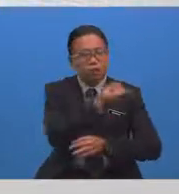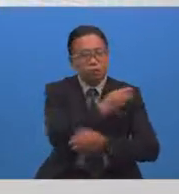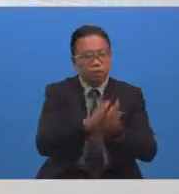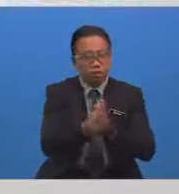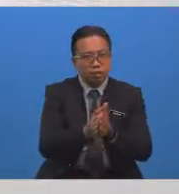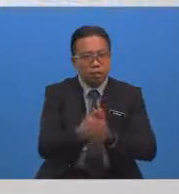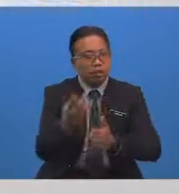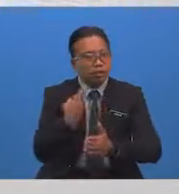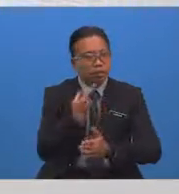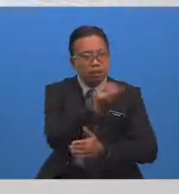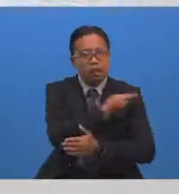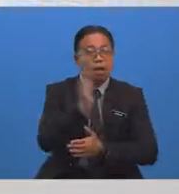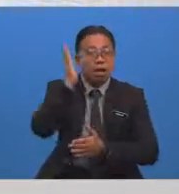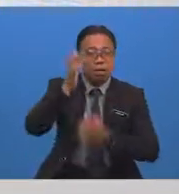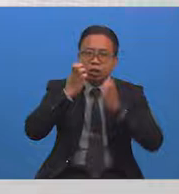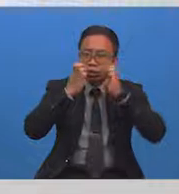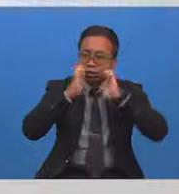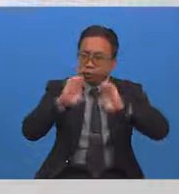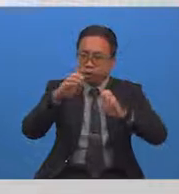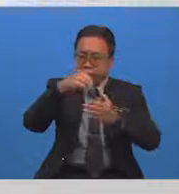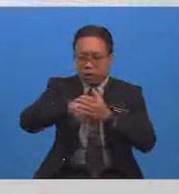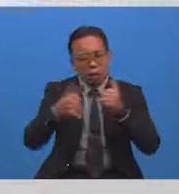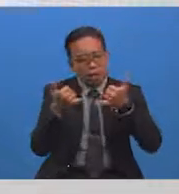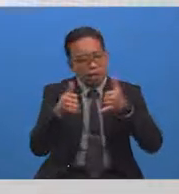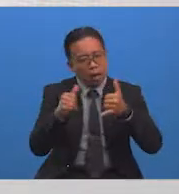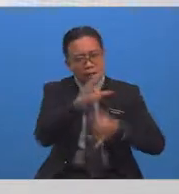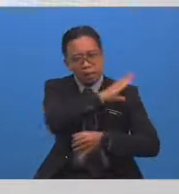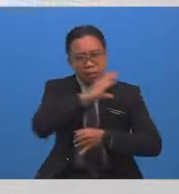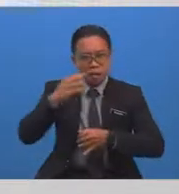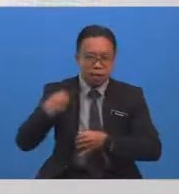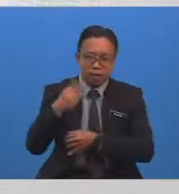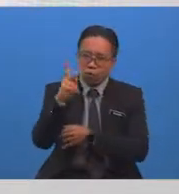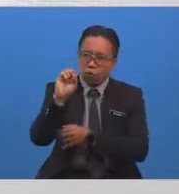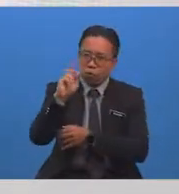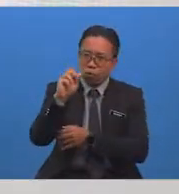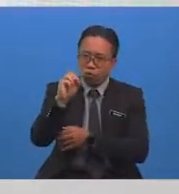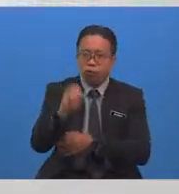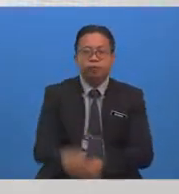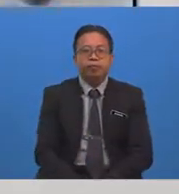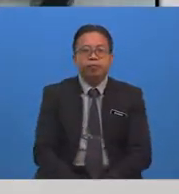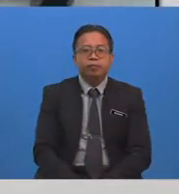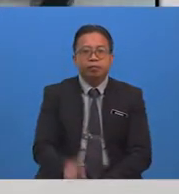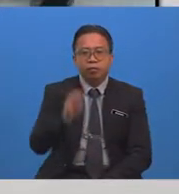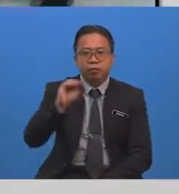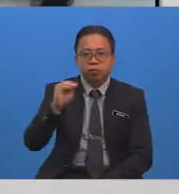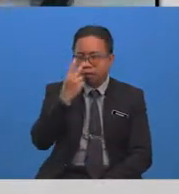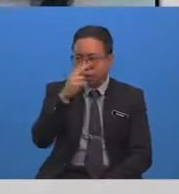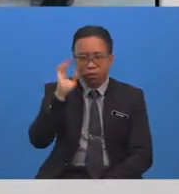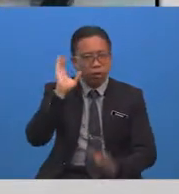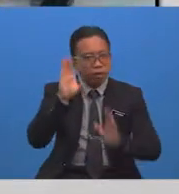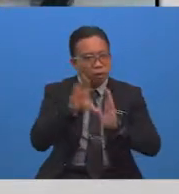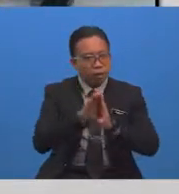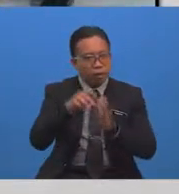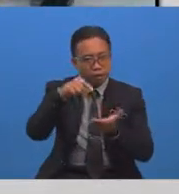kita akan Cemerlang dalam permainan dan kok reklame murid-murid sila Perhatikan gambar